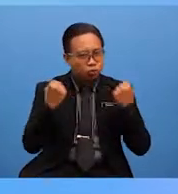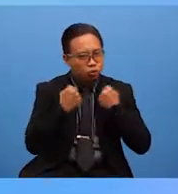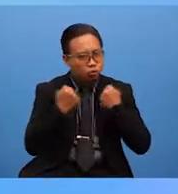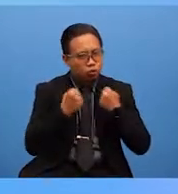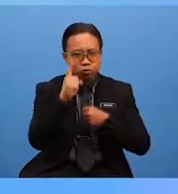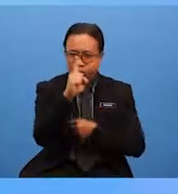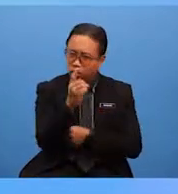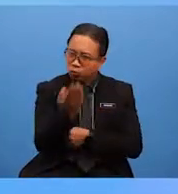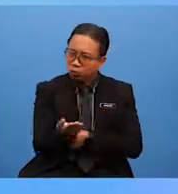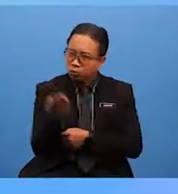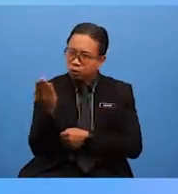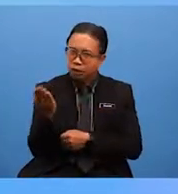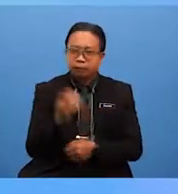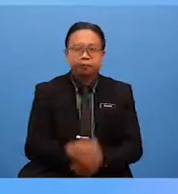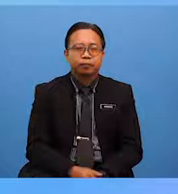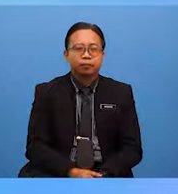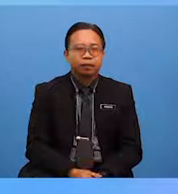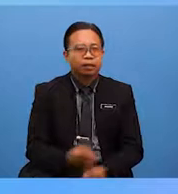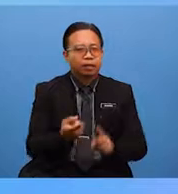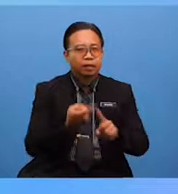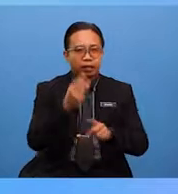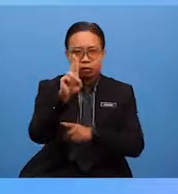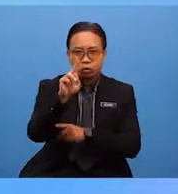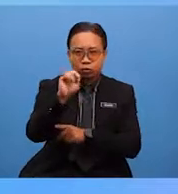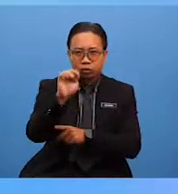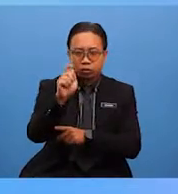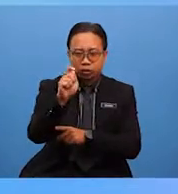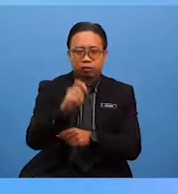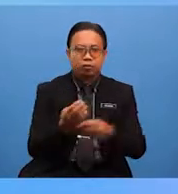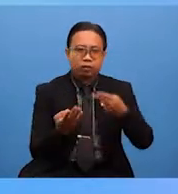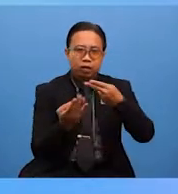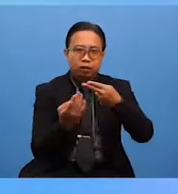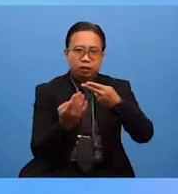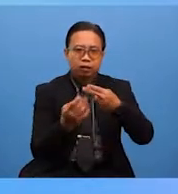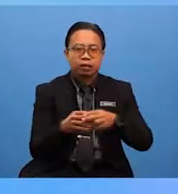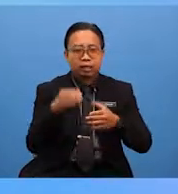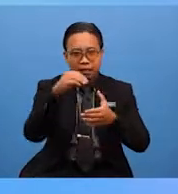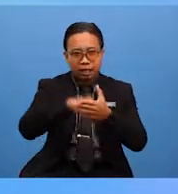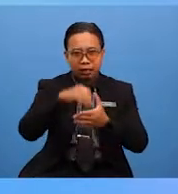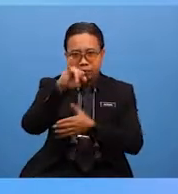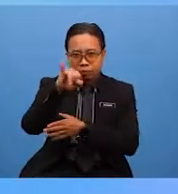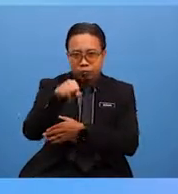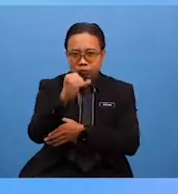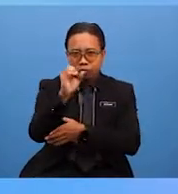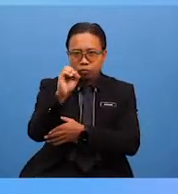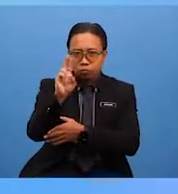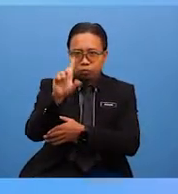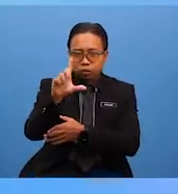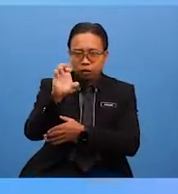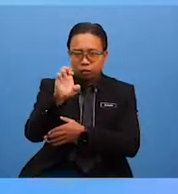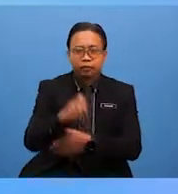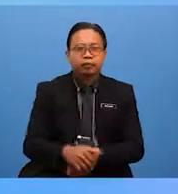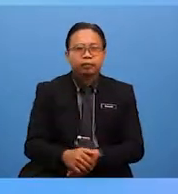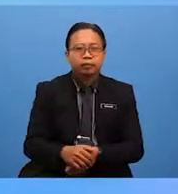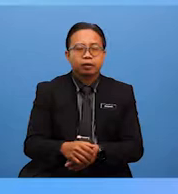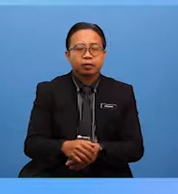objek dari segi unit pengukuran HBD sukar dalam unit Jul mereka the